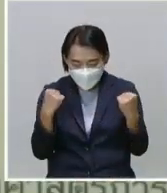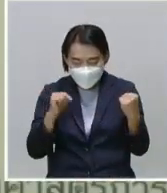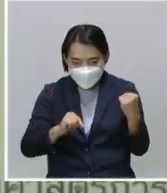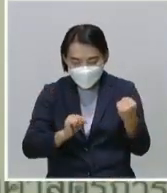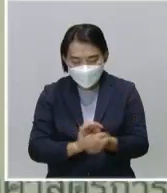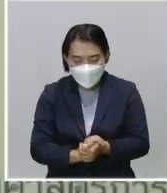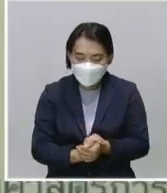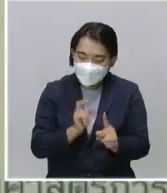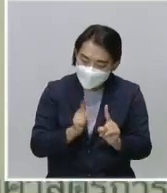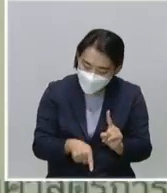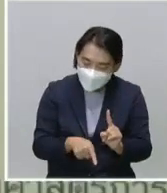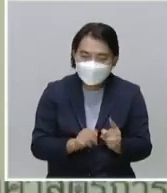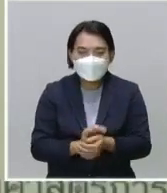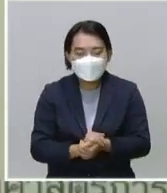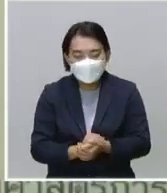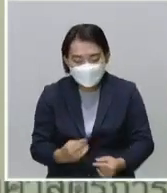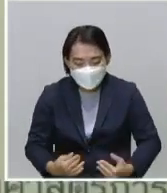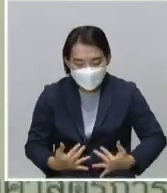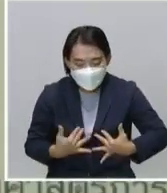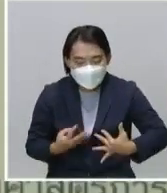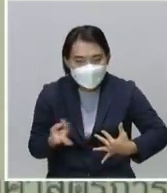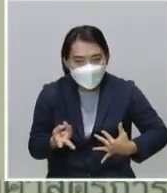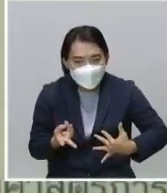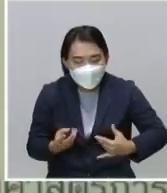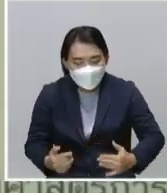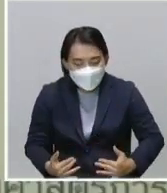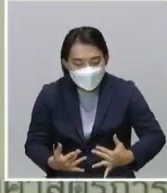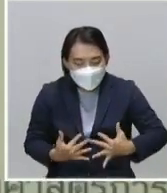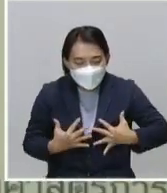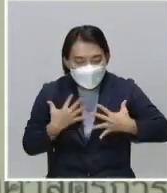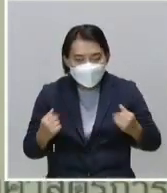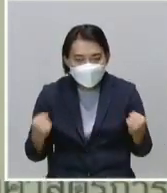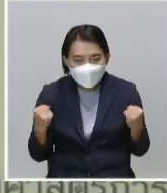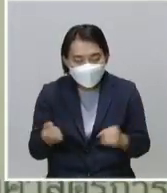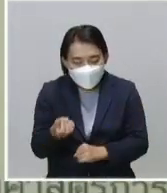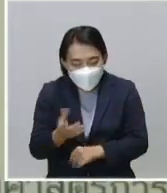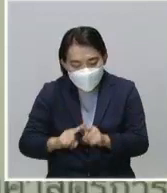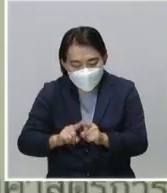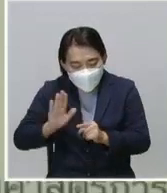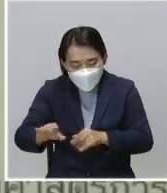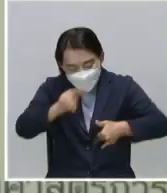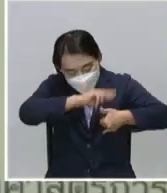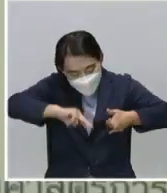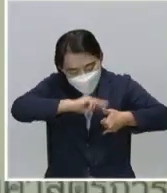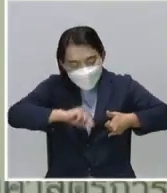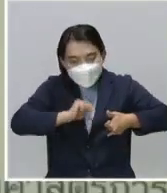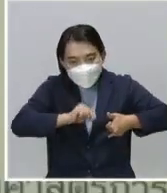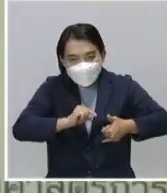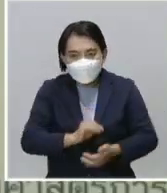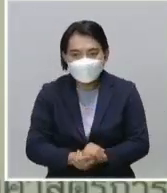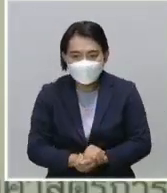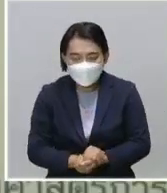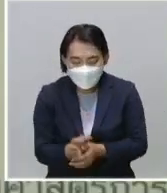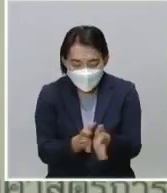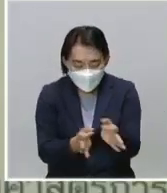รือคนนี้ก็ขึ้นน้อยกว่านั้นขึ้นมากขอย้ำอีกครั้งนะครับว่าการตรวจแบบนั้นเนี่ยมันไม่ได้บอกอะ